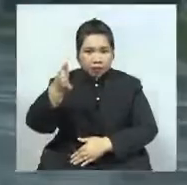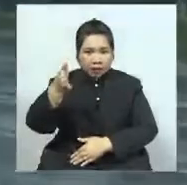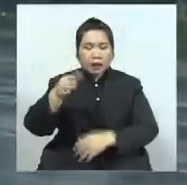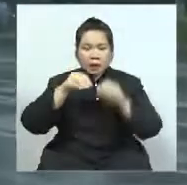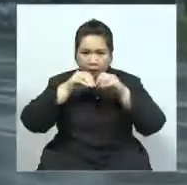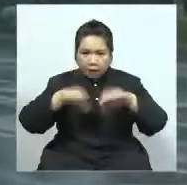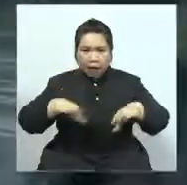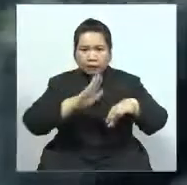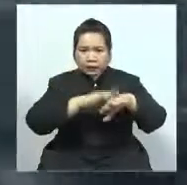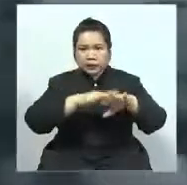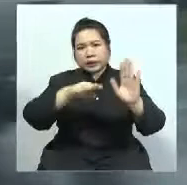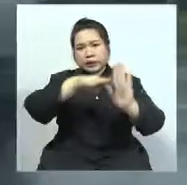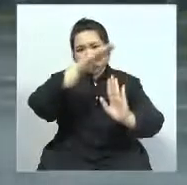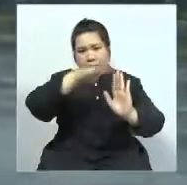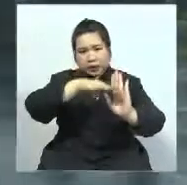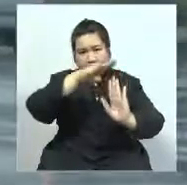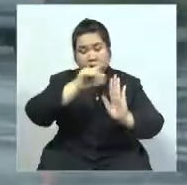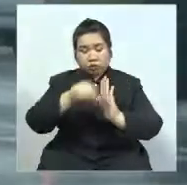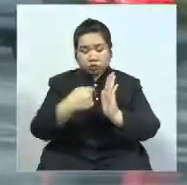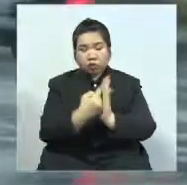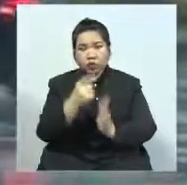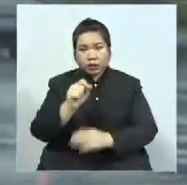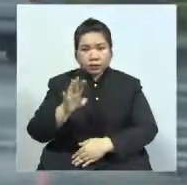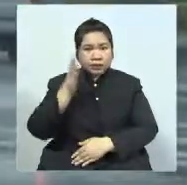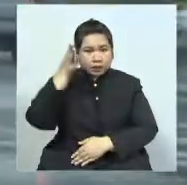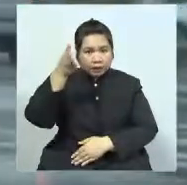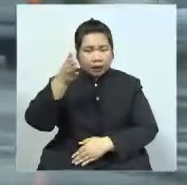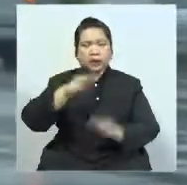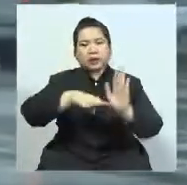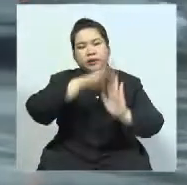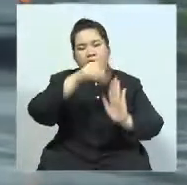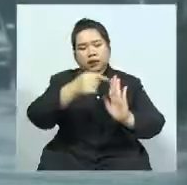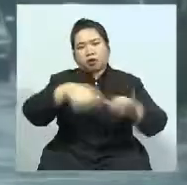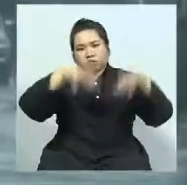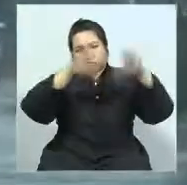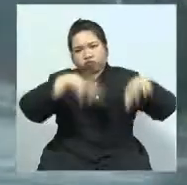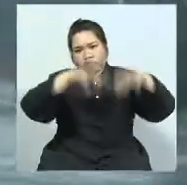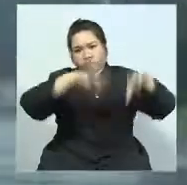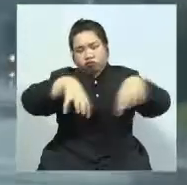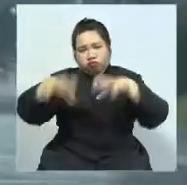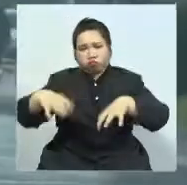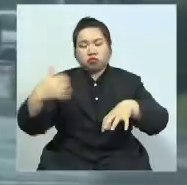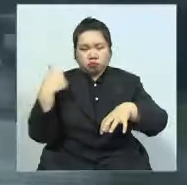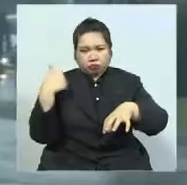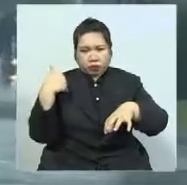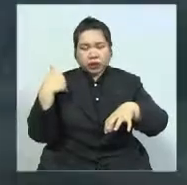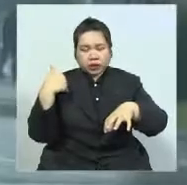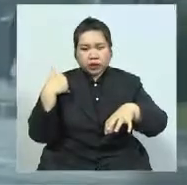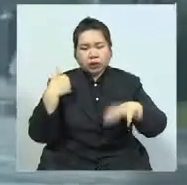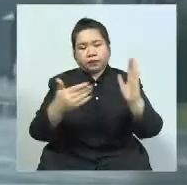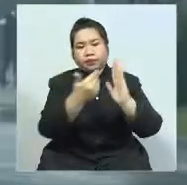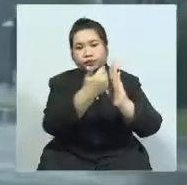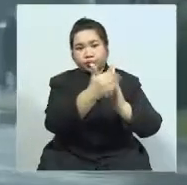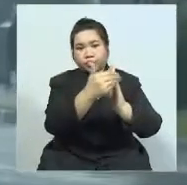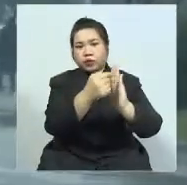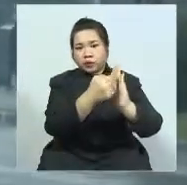กาศไปถึงพื้นที่ภาคเหนือด้วยนะคะว่า24ชั่วโมงข้างหน้าภาคเหนือยังคงมีฝนฟ้าคะนองเกิดขึ้นได้ในระยะนี้สำหรับภาคตะ